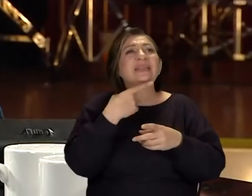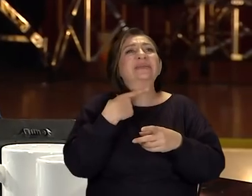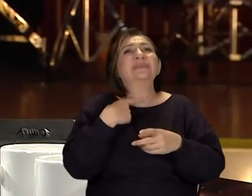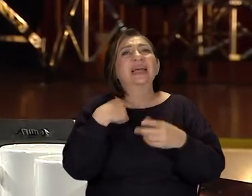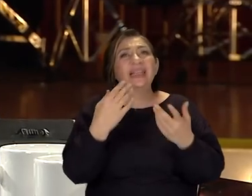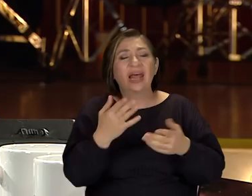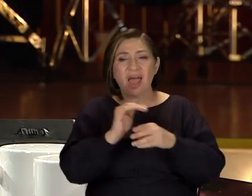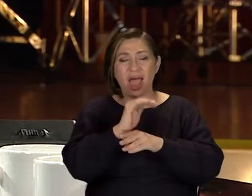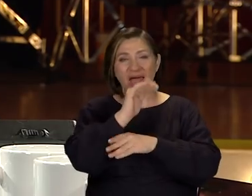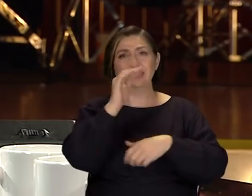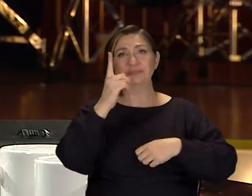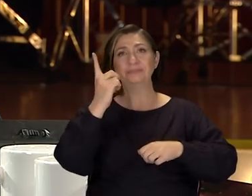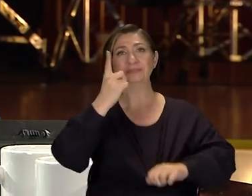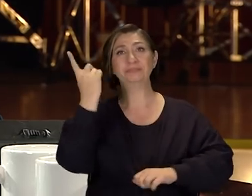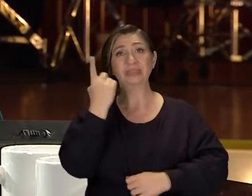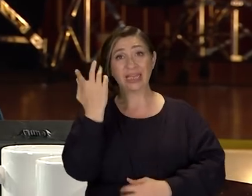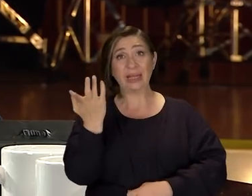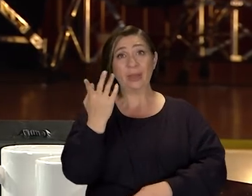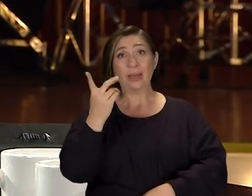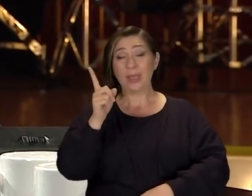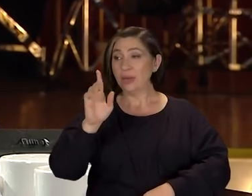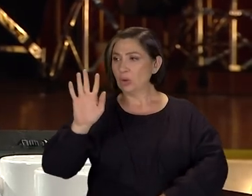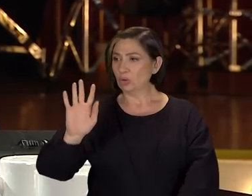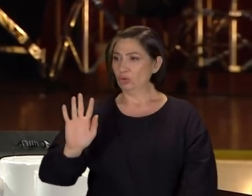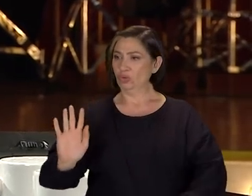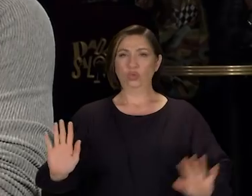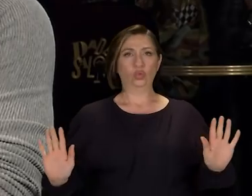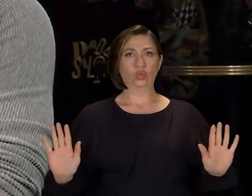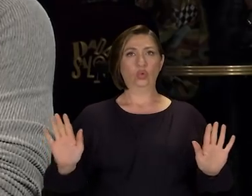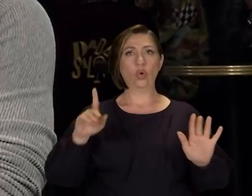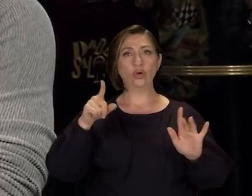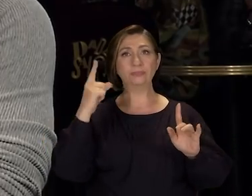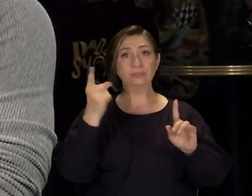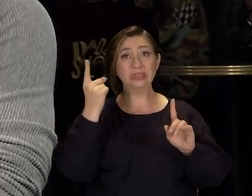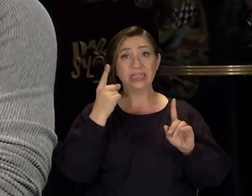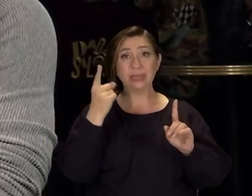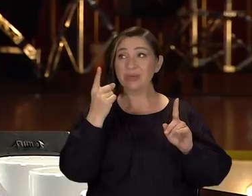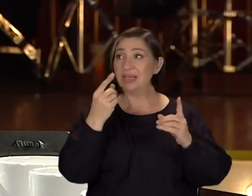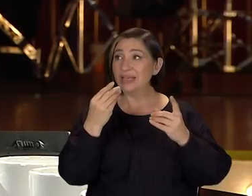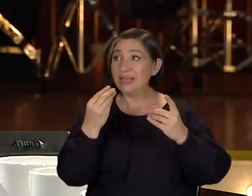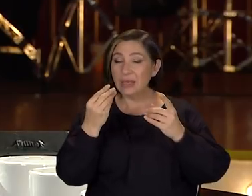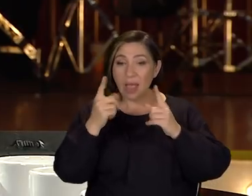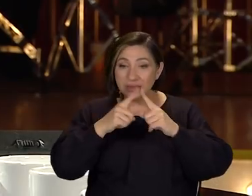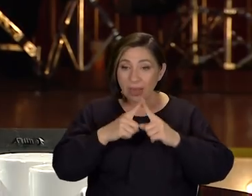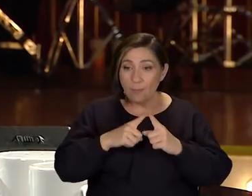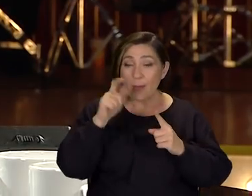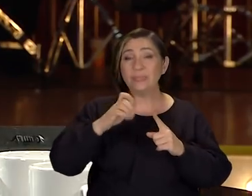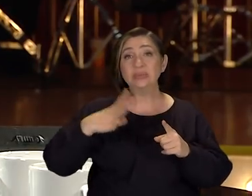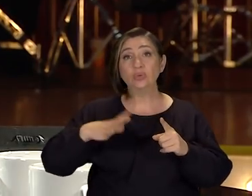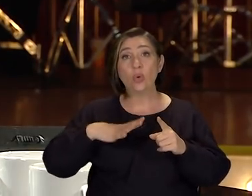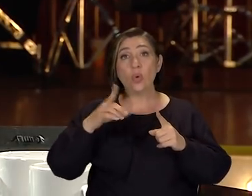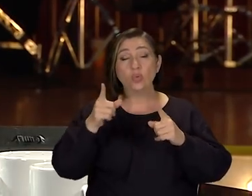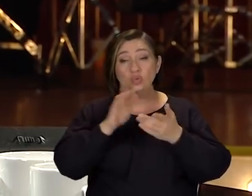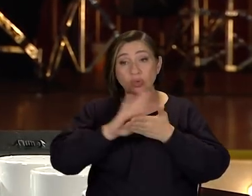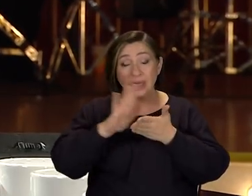imrendiren hayatın bir şeyini mi bir yerde durup bir yerde onun bir şeyini mi sağlamasını mı yapmak istiyor? Onun